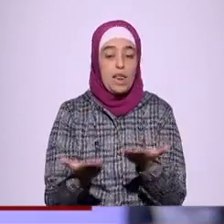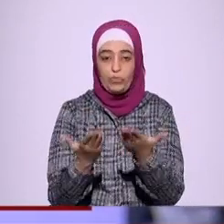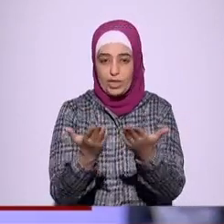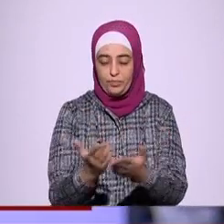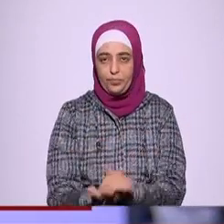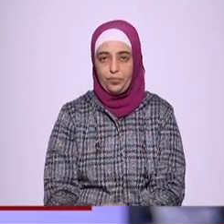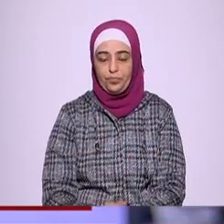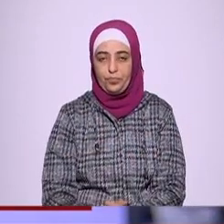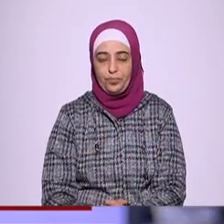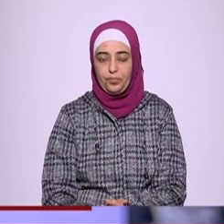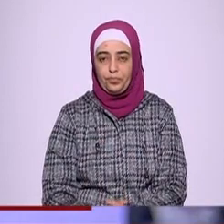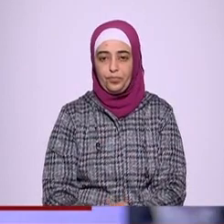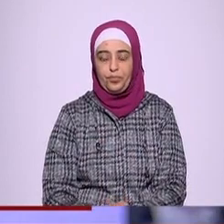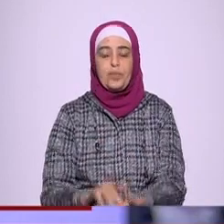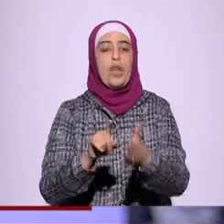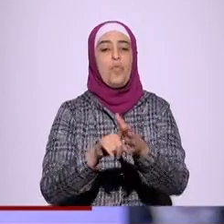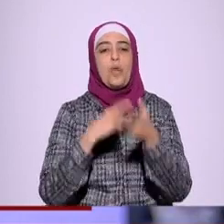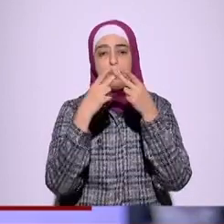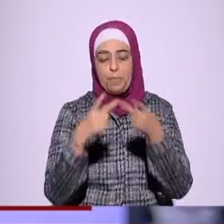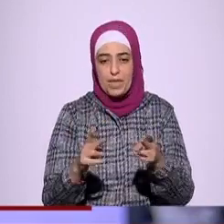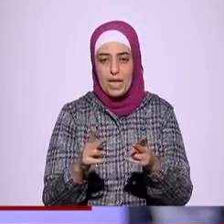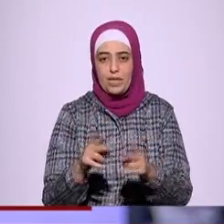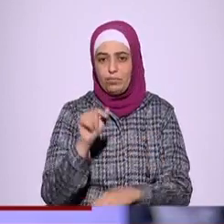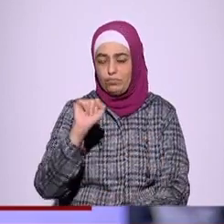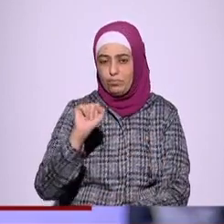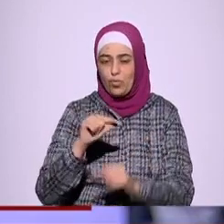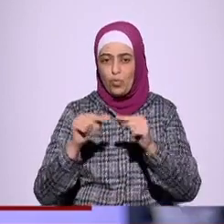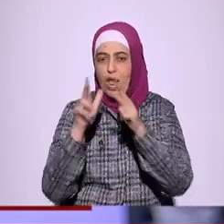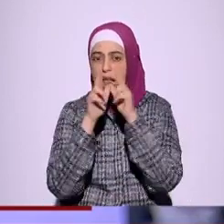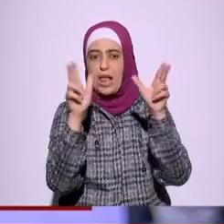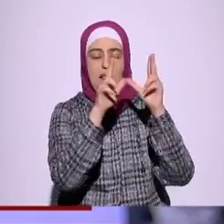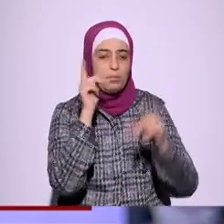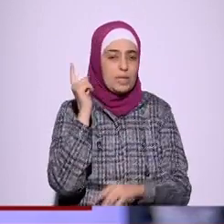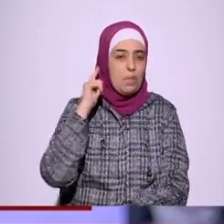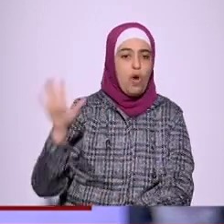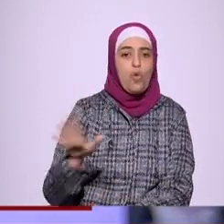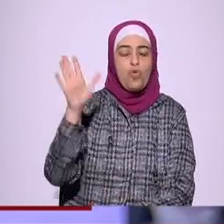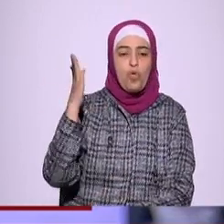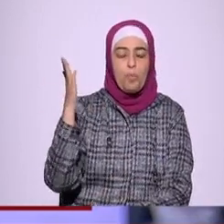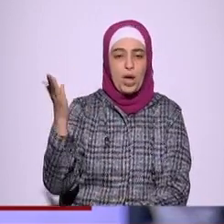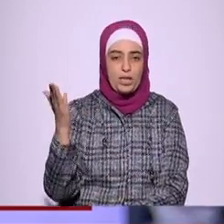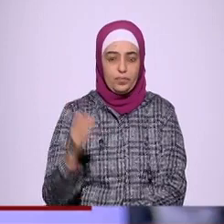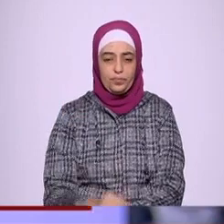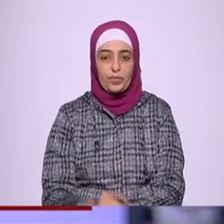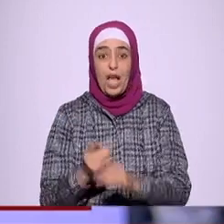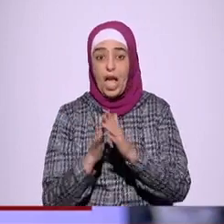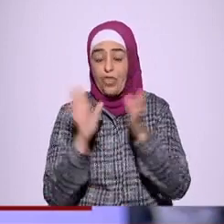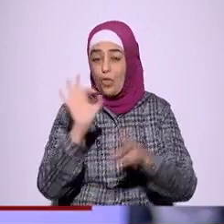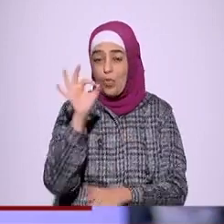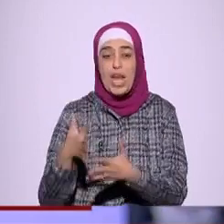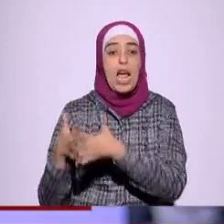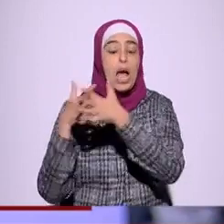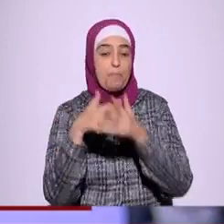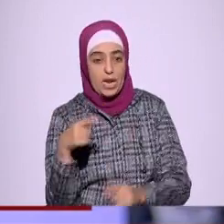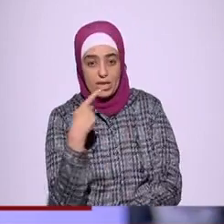دكتورة منار، وسأبدأ معك بهذه التحذيرات الآن في الدول الأوروبية بشكل عام وتحديدا أيضا في الولايات